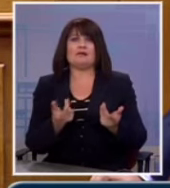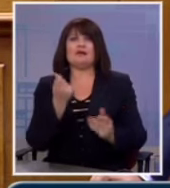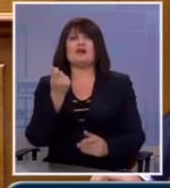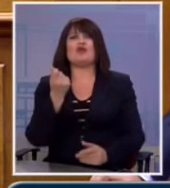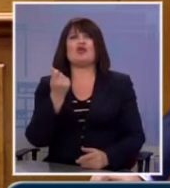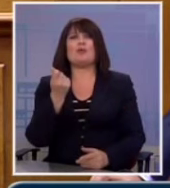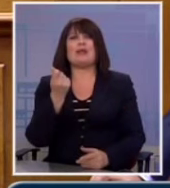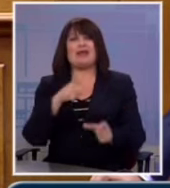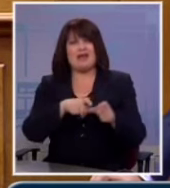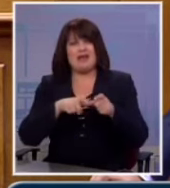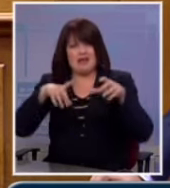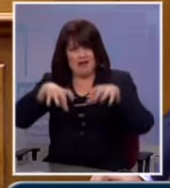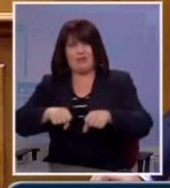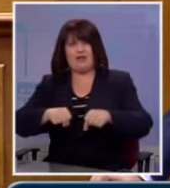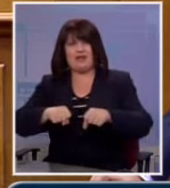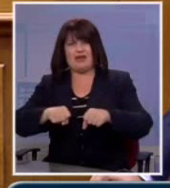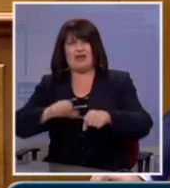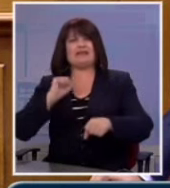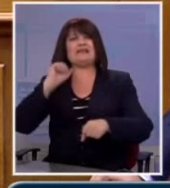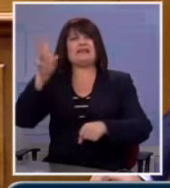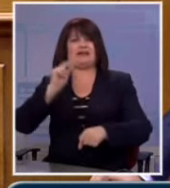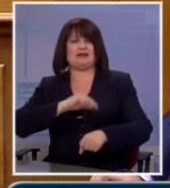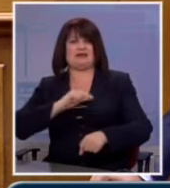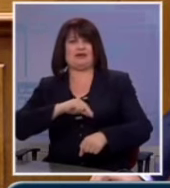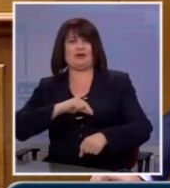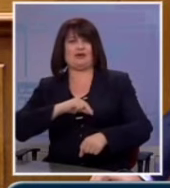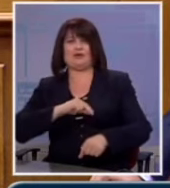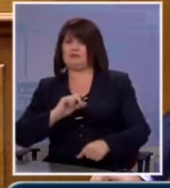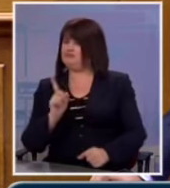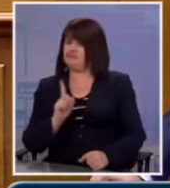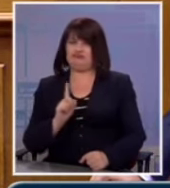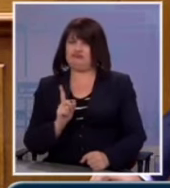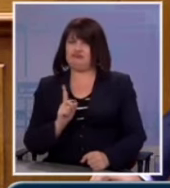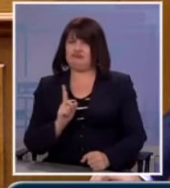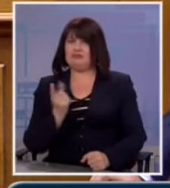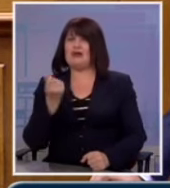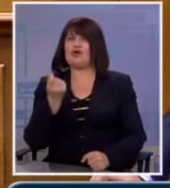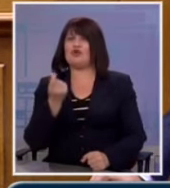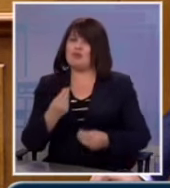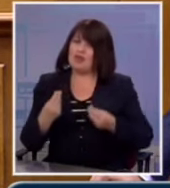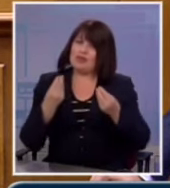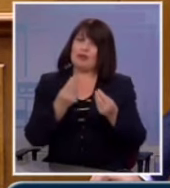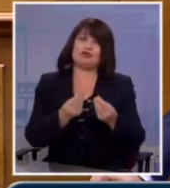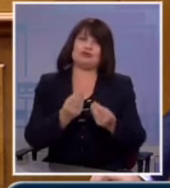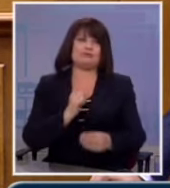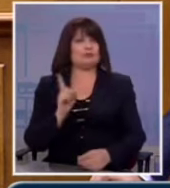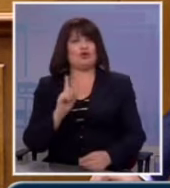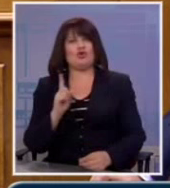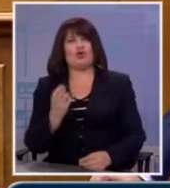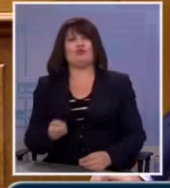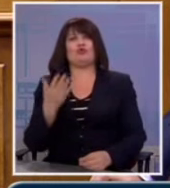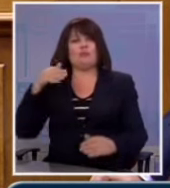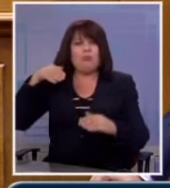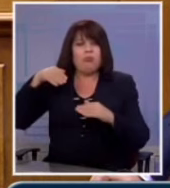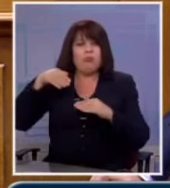οικονομικής αποικίας σε αλλότρια συμφέροντα, αλλά και της οικονομίας μας σε μια νέα